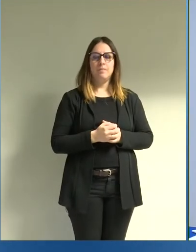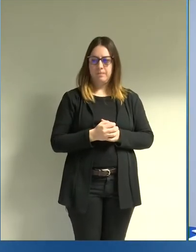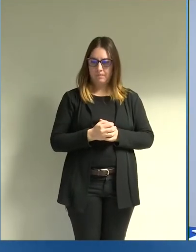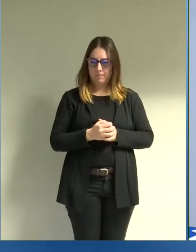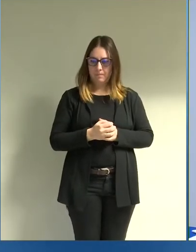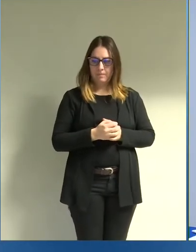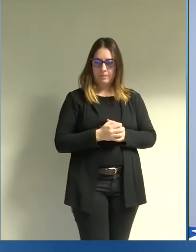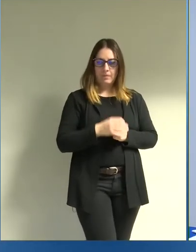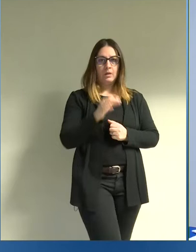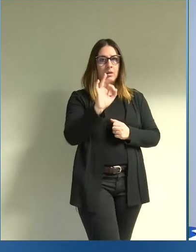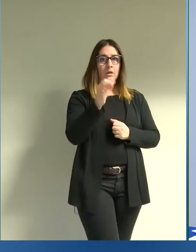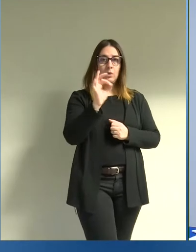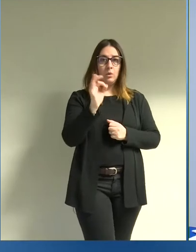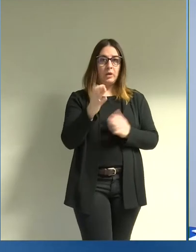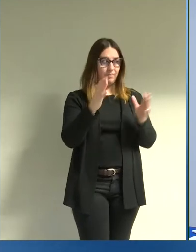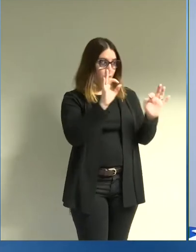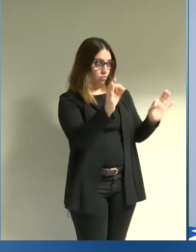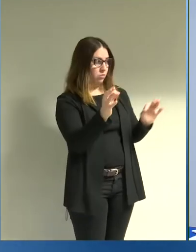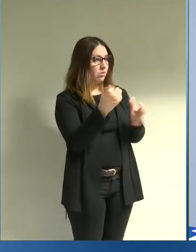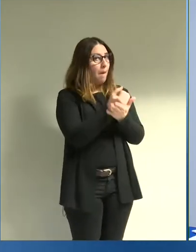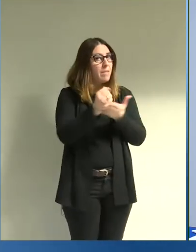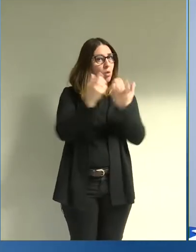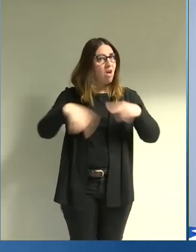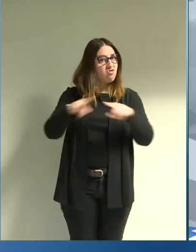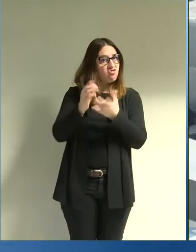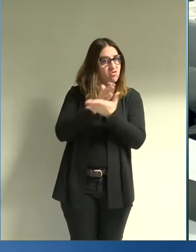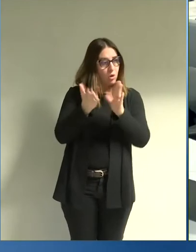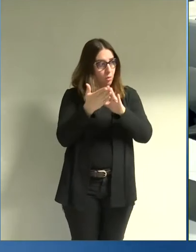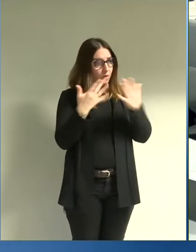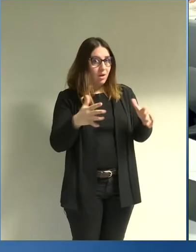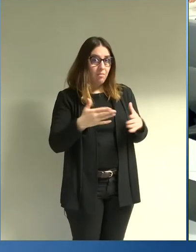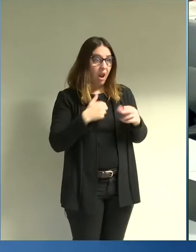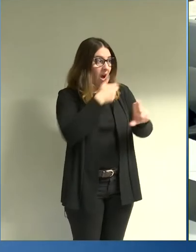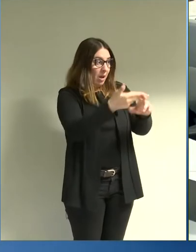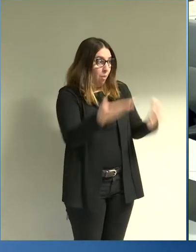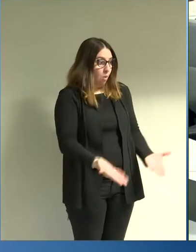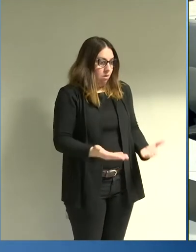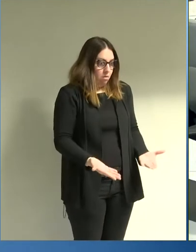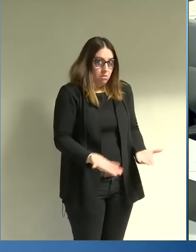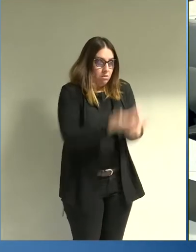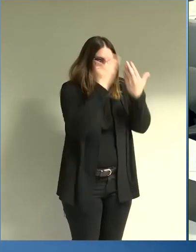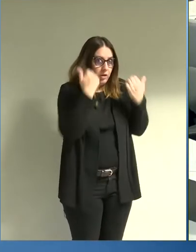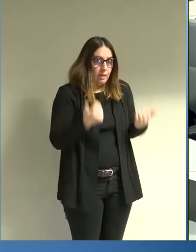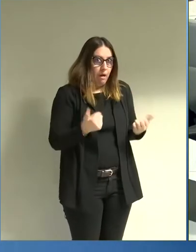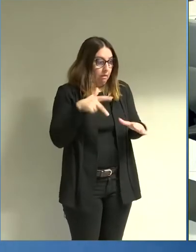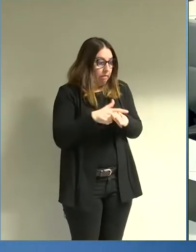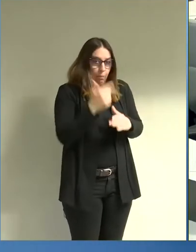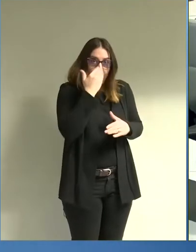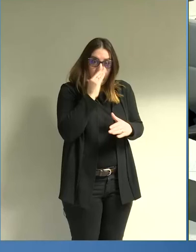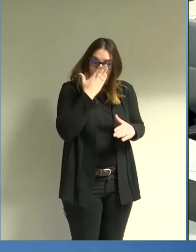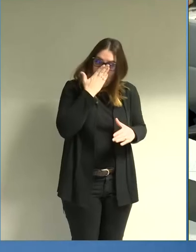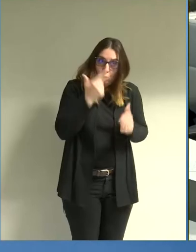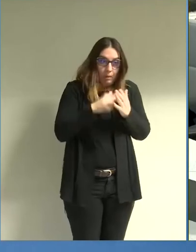oui donc la demande a déjà été fait mais pilotage mais du coup j'ai pas de réponse précise à vous donner là aujourd'hui en début février 2000